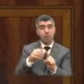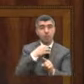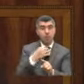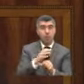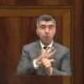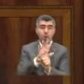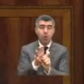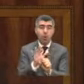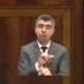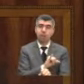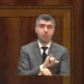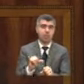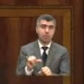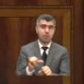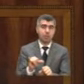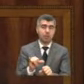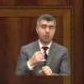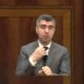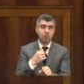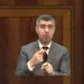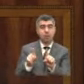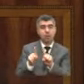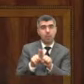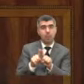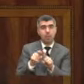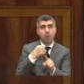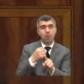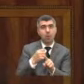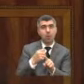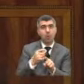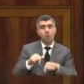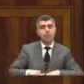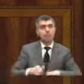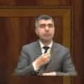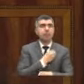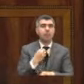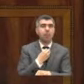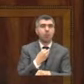كورونا. رئيس الحكومه يجي يقول لنا متحوره، حيدوا على 23 وزير وخلي لنا وزير الصحه.